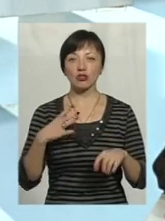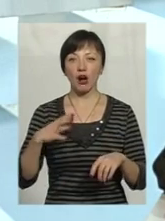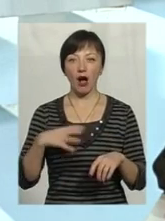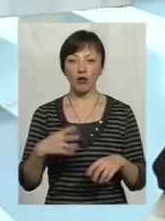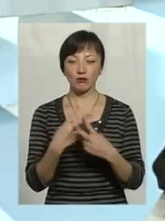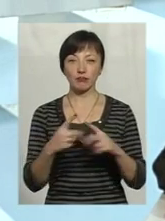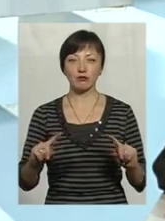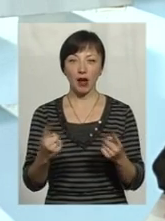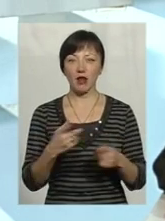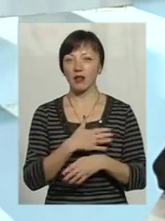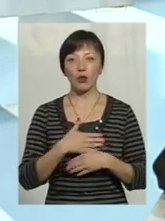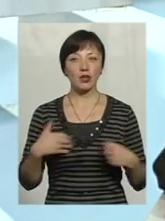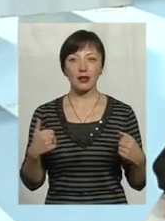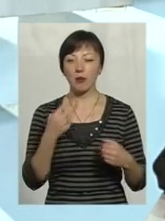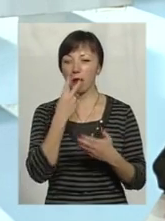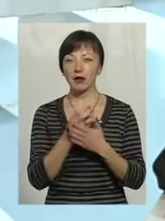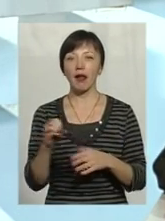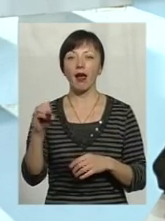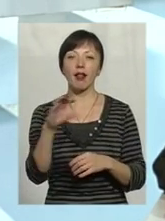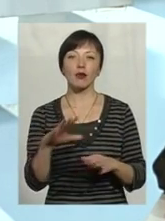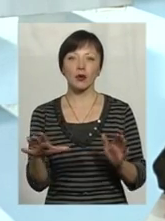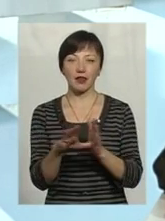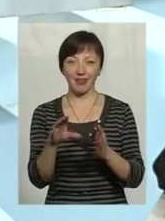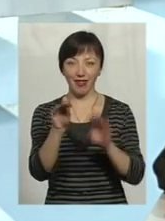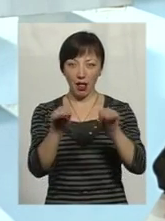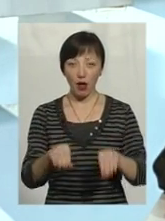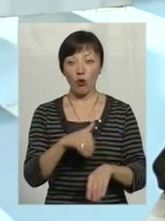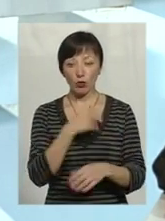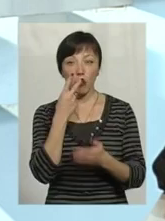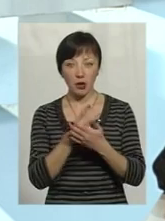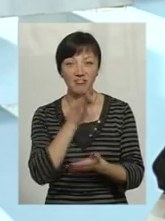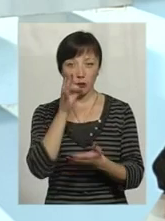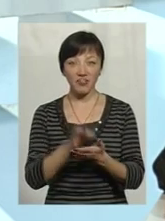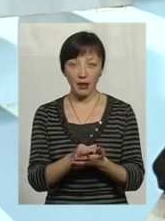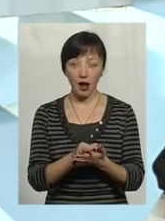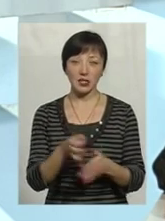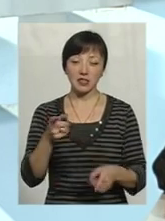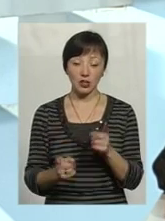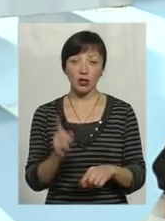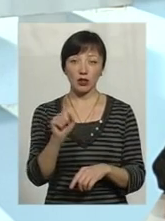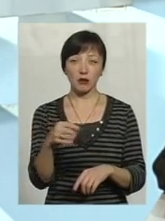просто хотіли побачити є декларації, а вони хочуть побачити відповідальність. Звичайно, там